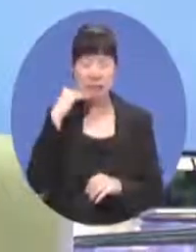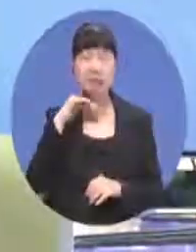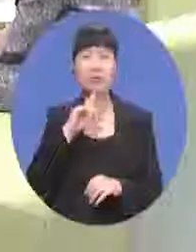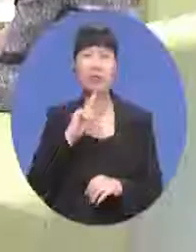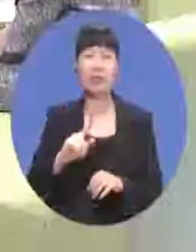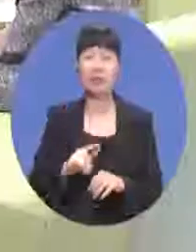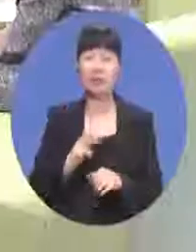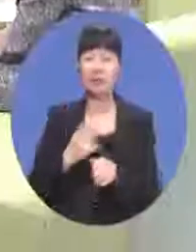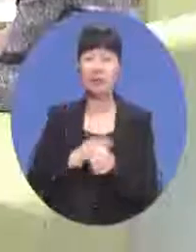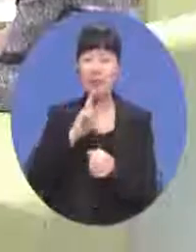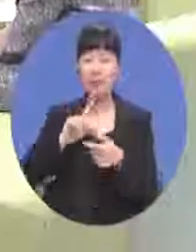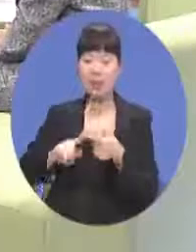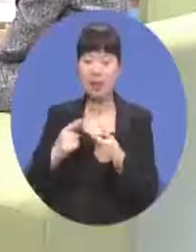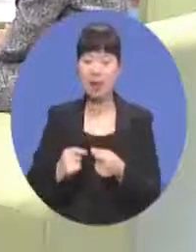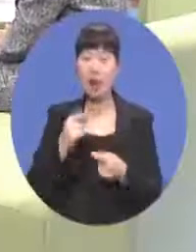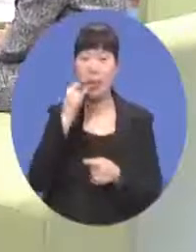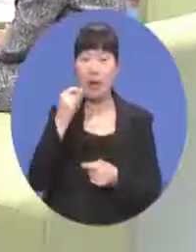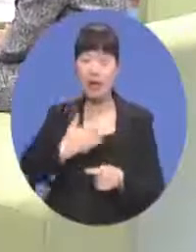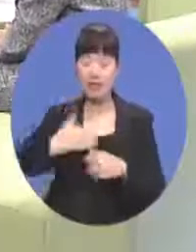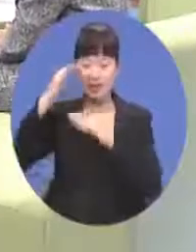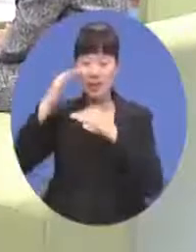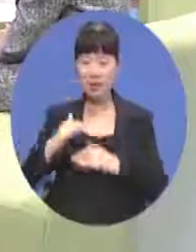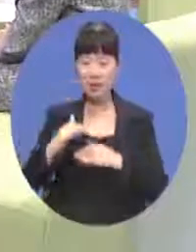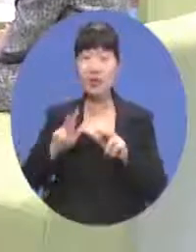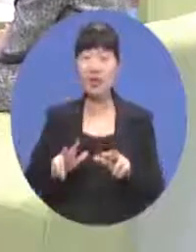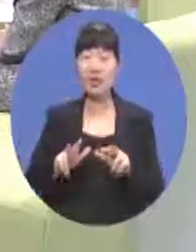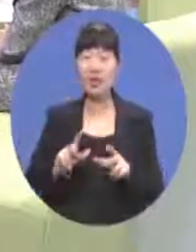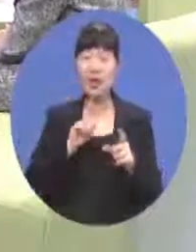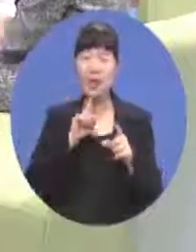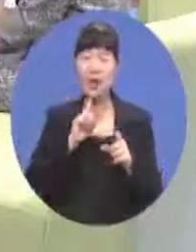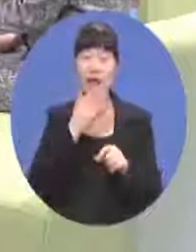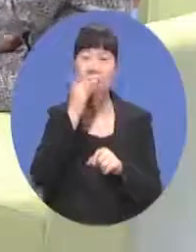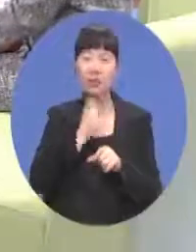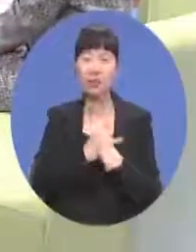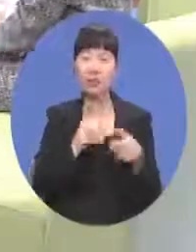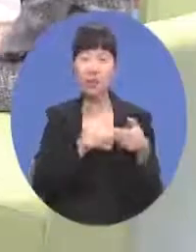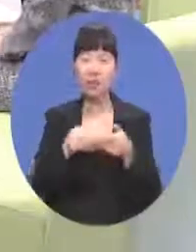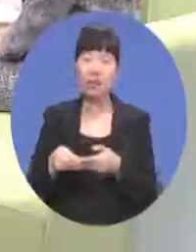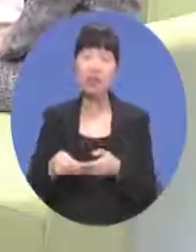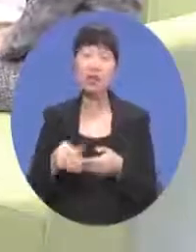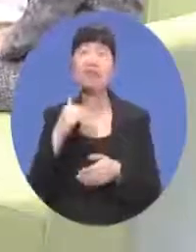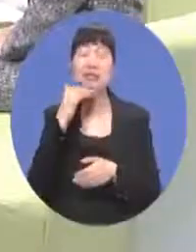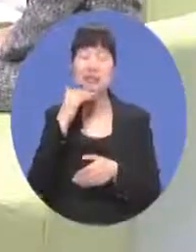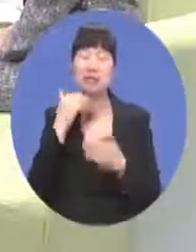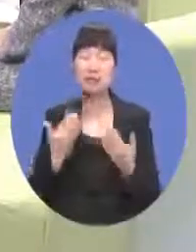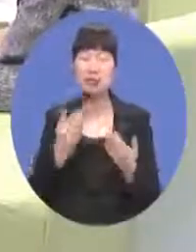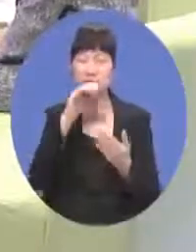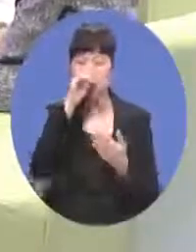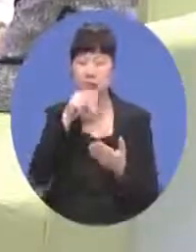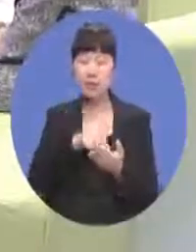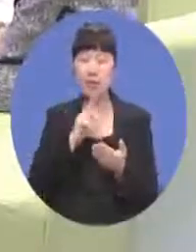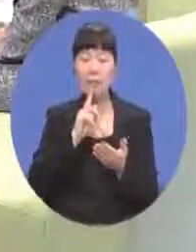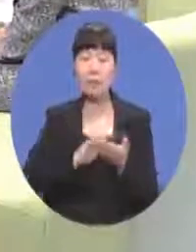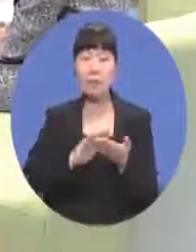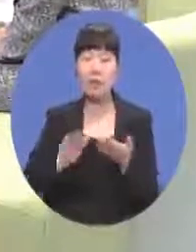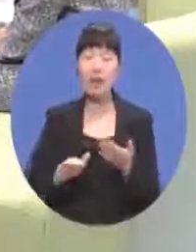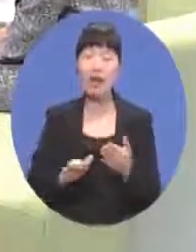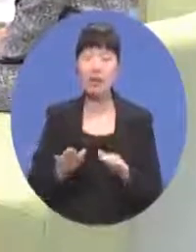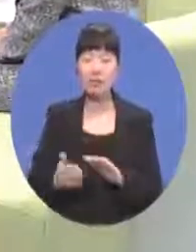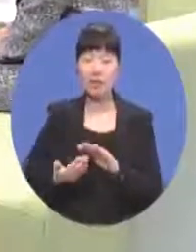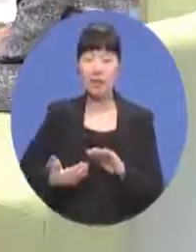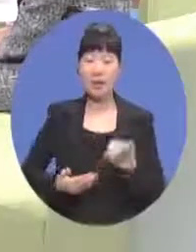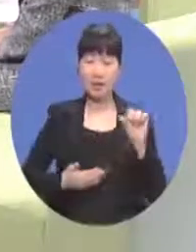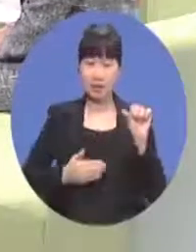선생님 말씀하신 대로 엄마가 아는 내용까지 이렇게 해서 아이가 말을 할 수 있게 끌어내는. 기다려주면 네. 좋은 상황이죠. 그래, 아까 선생님 다섯 세라고 그러셨거든요. 네.